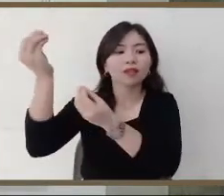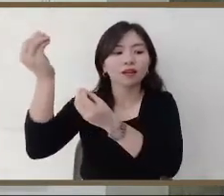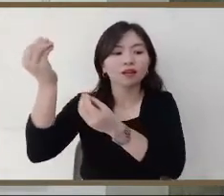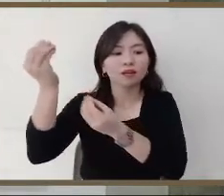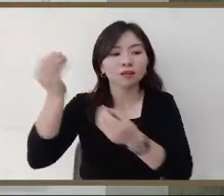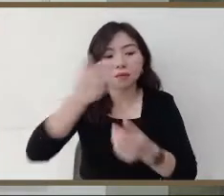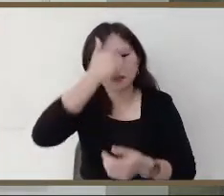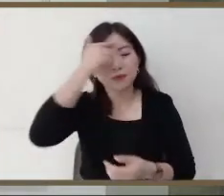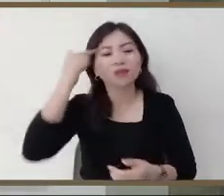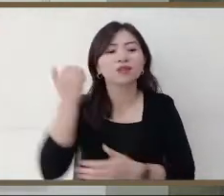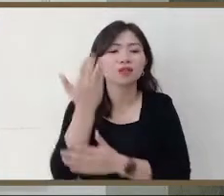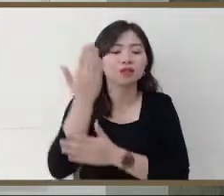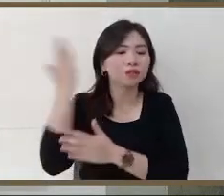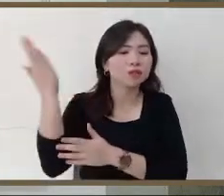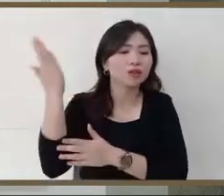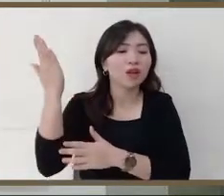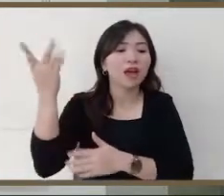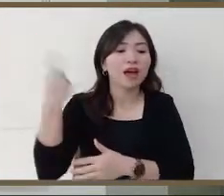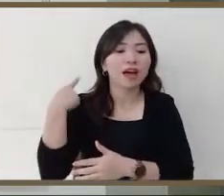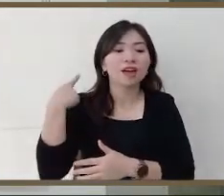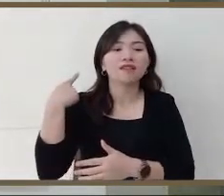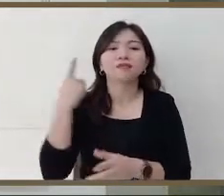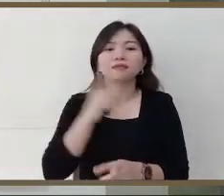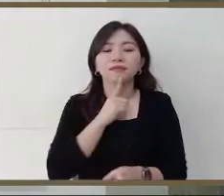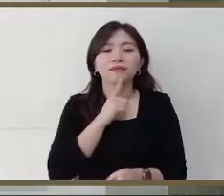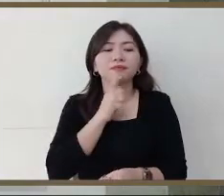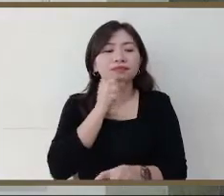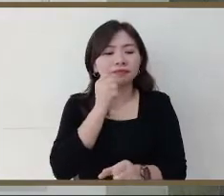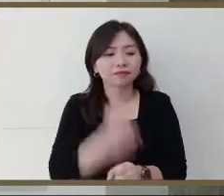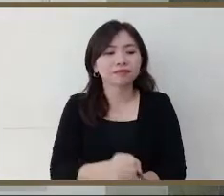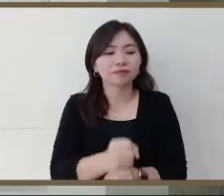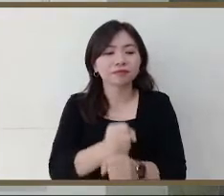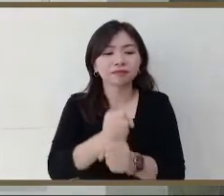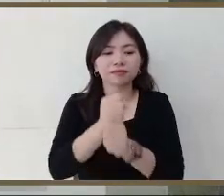iaalay, pagkat sa'yo'y may